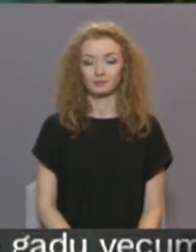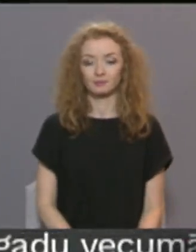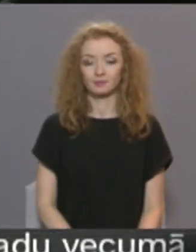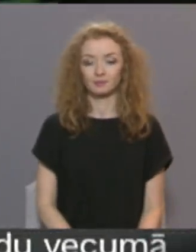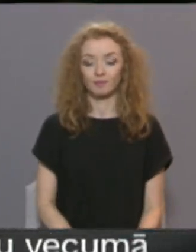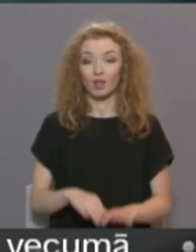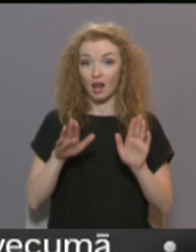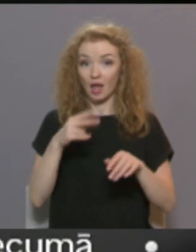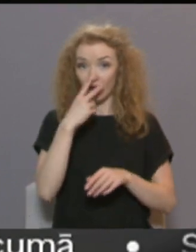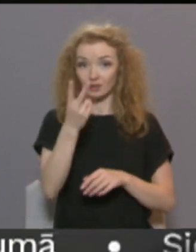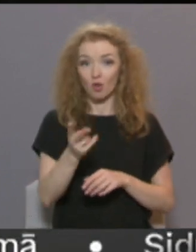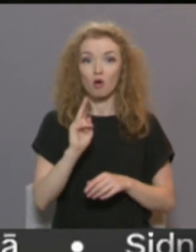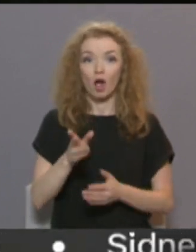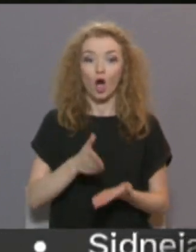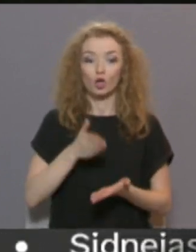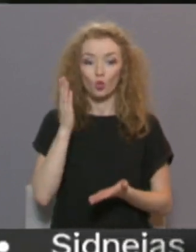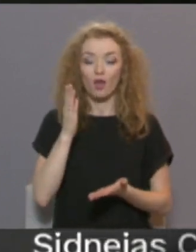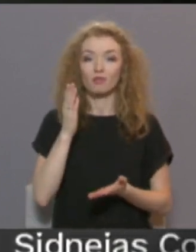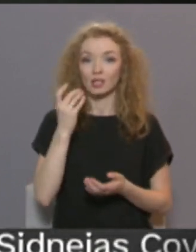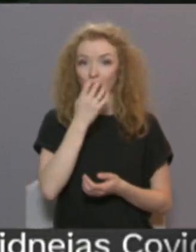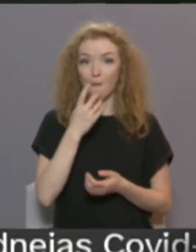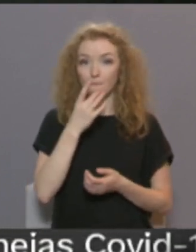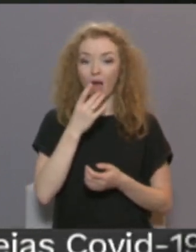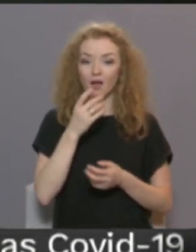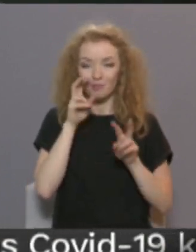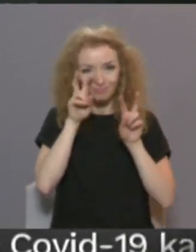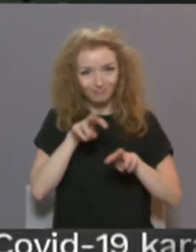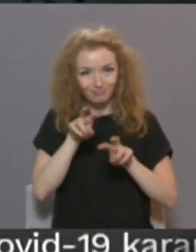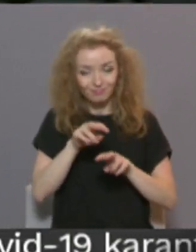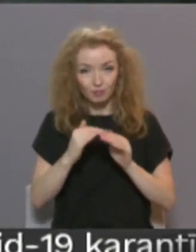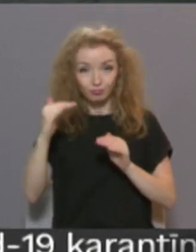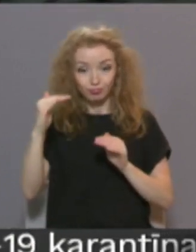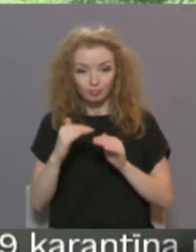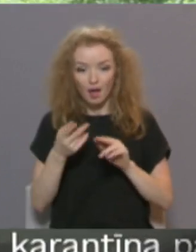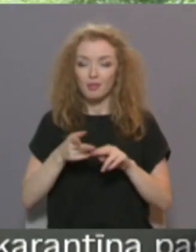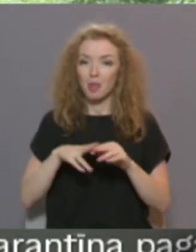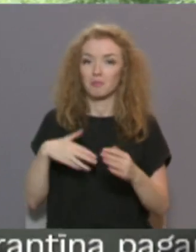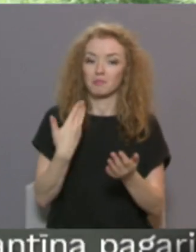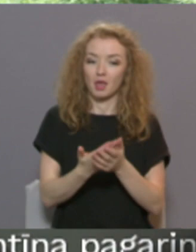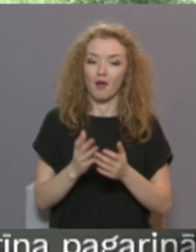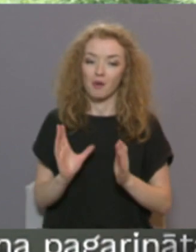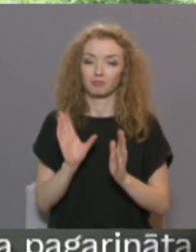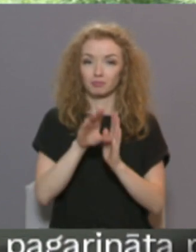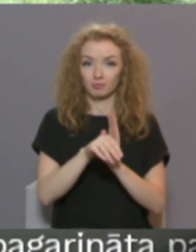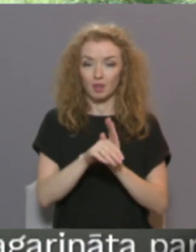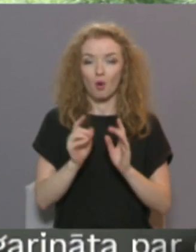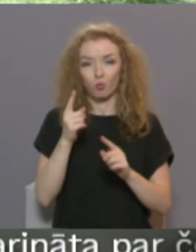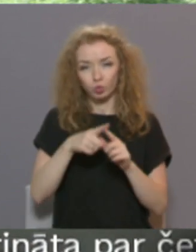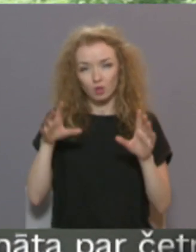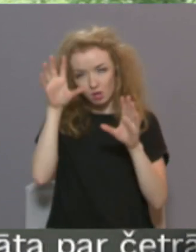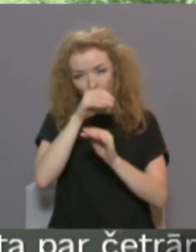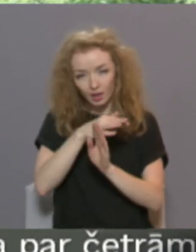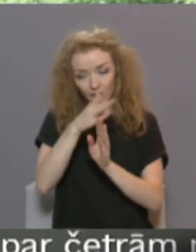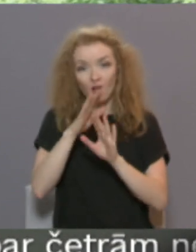Lai redzētu, kā notiek skābekļa mērījumi, valsts vides dienesta inspektori piedāvā viņiem pievienoties vainu tuvu pusnaktī vai tūlīt